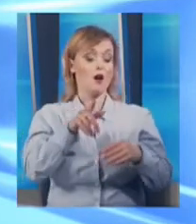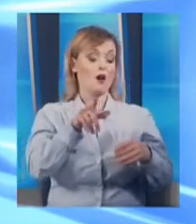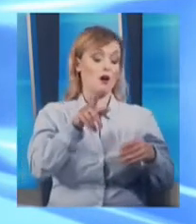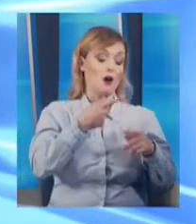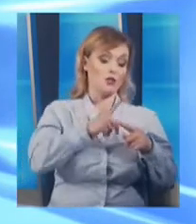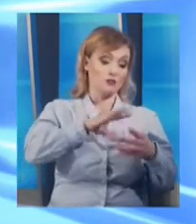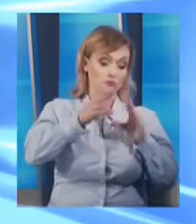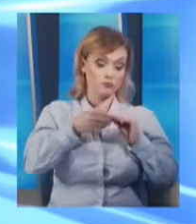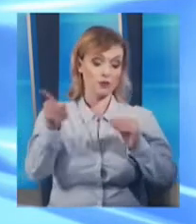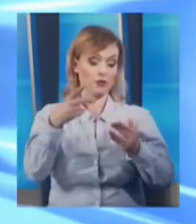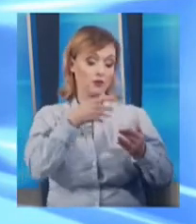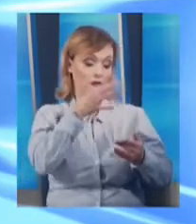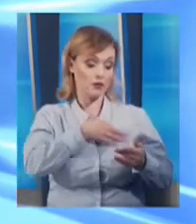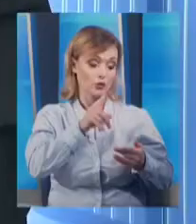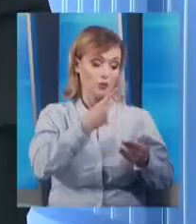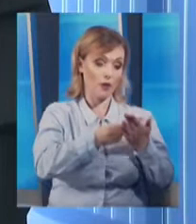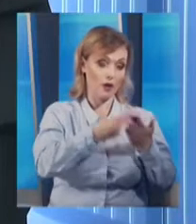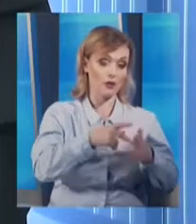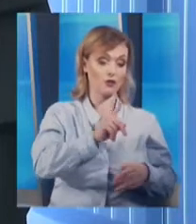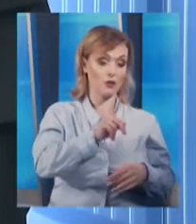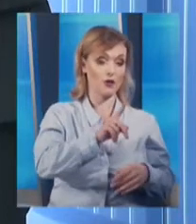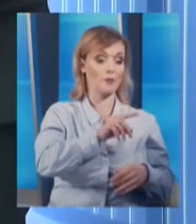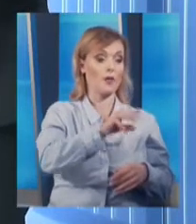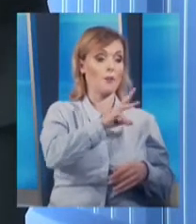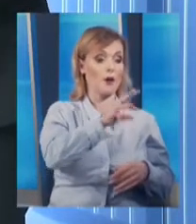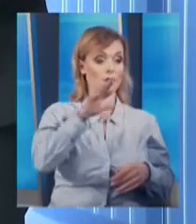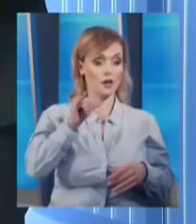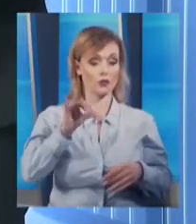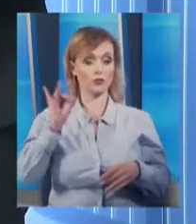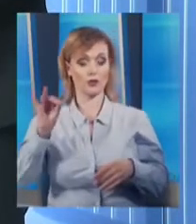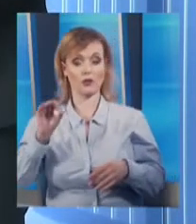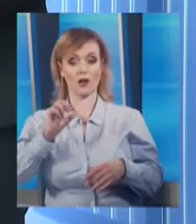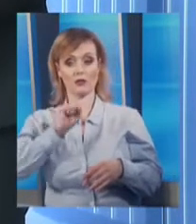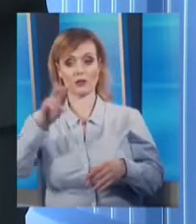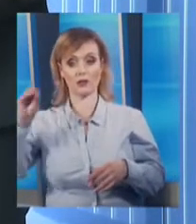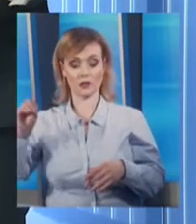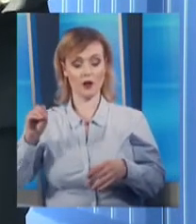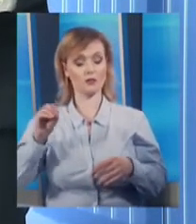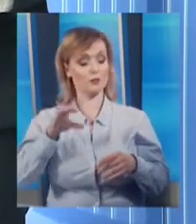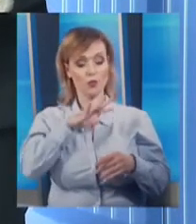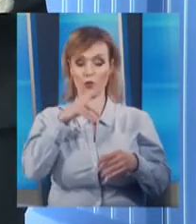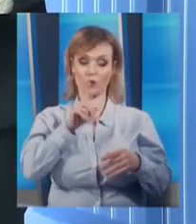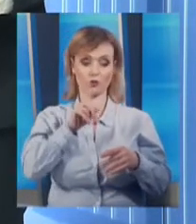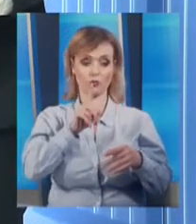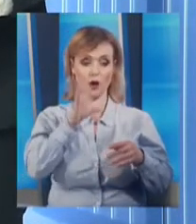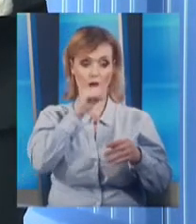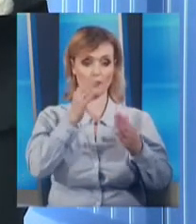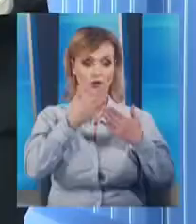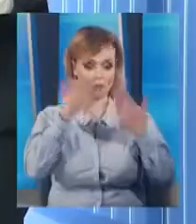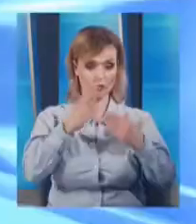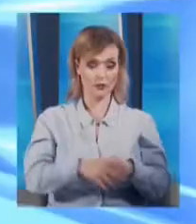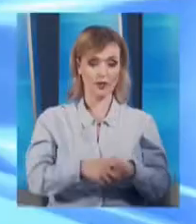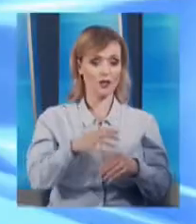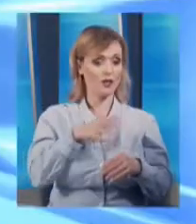Sandu este mult de citit, la alți candidați e mai scurt. Eu nu voi citi tot, pentru că este chiar